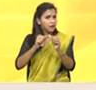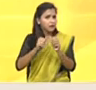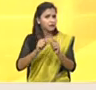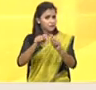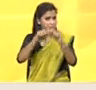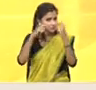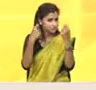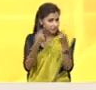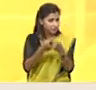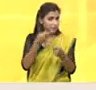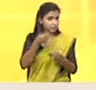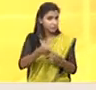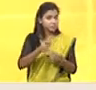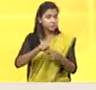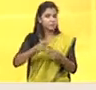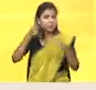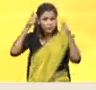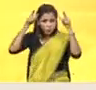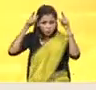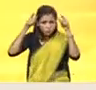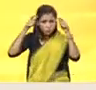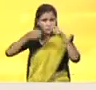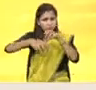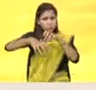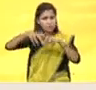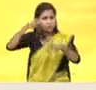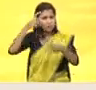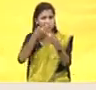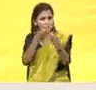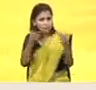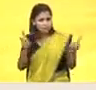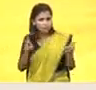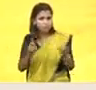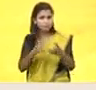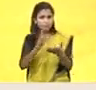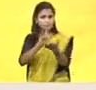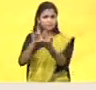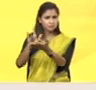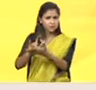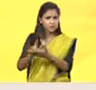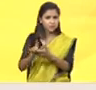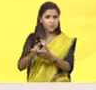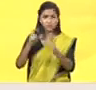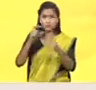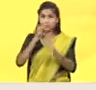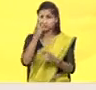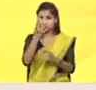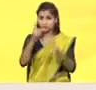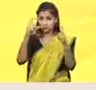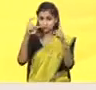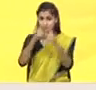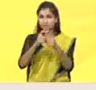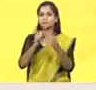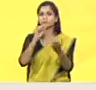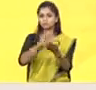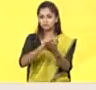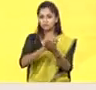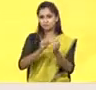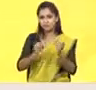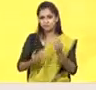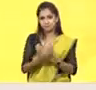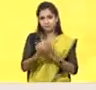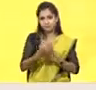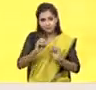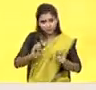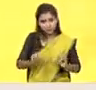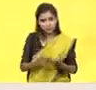टीम जानवरों के अलग अलग हिस्सों की 3D प्रिंटिंग करती है।